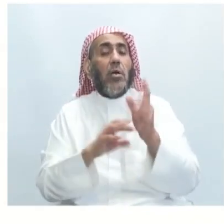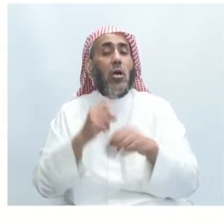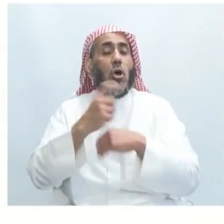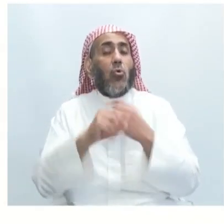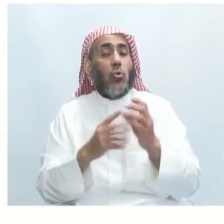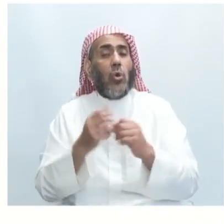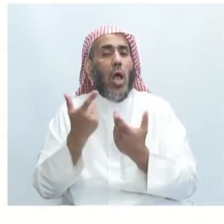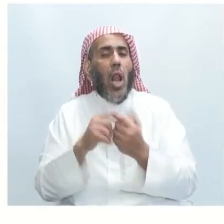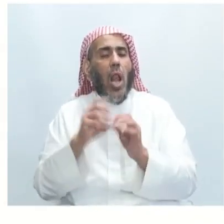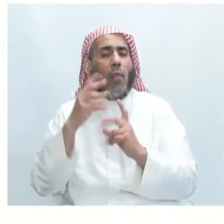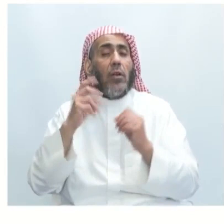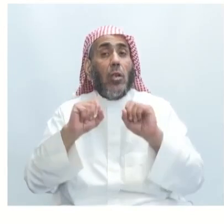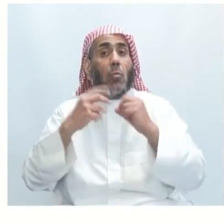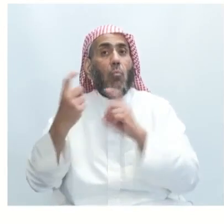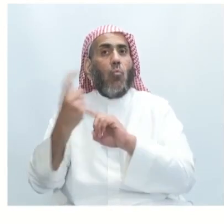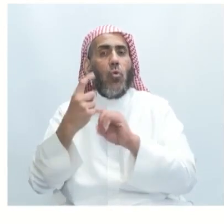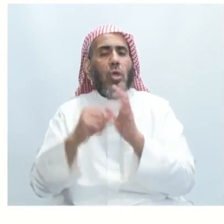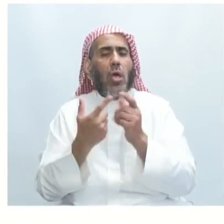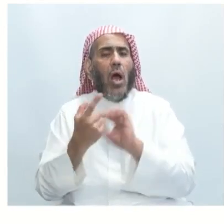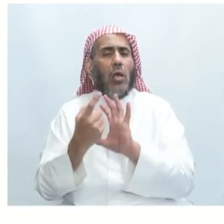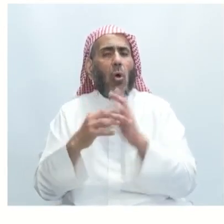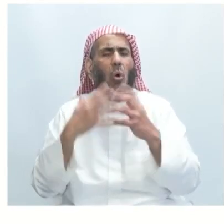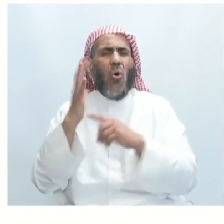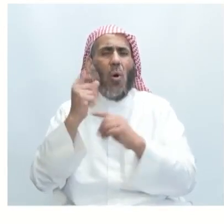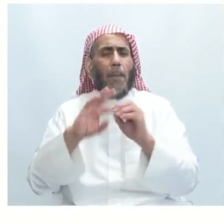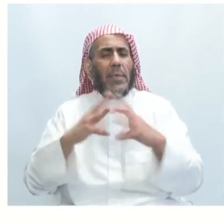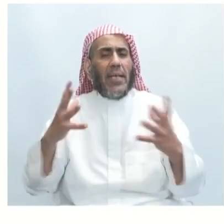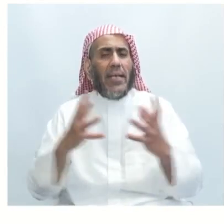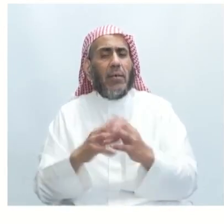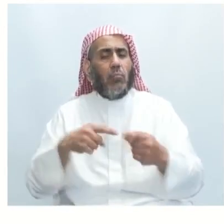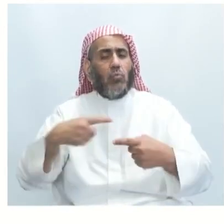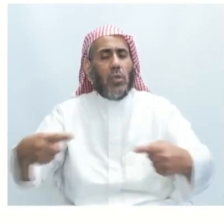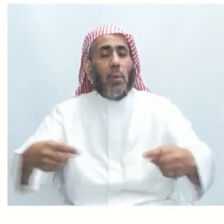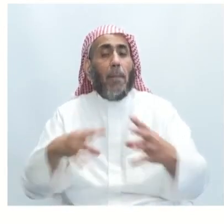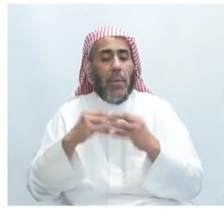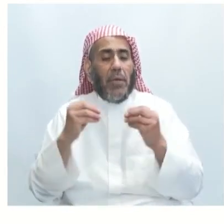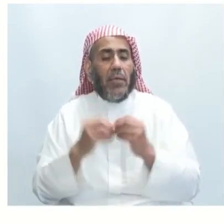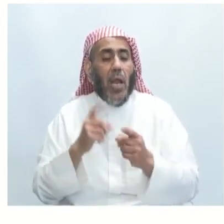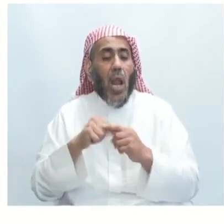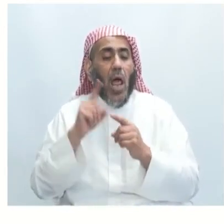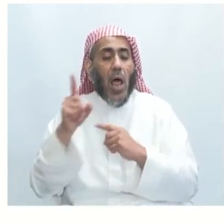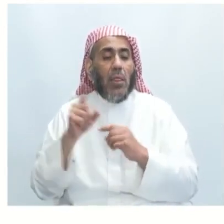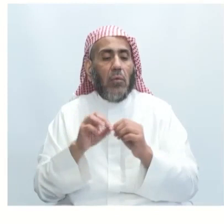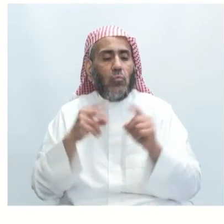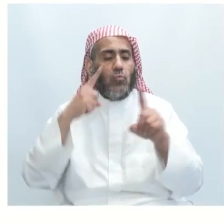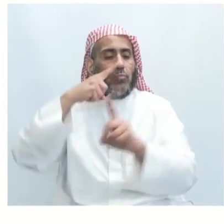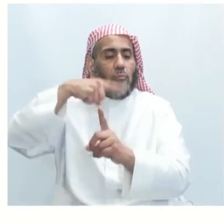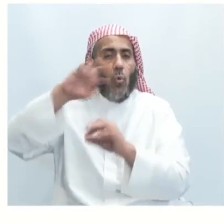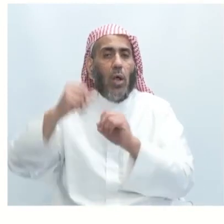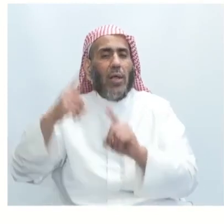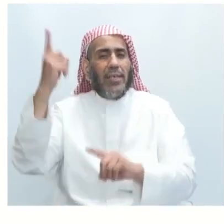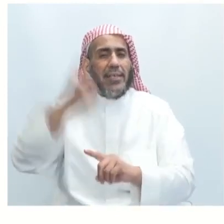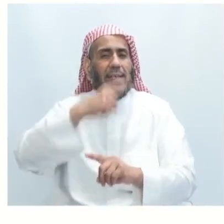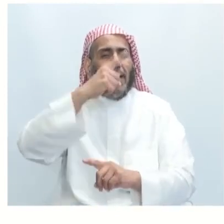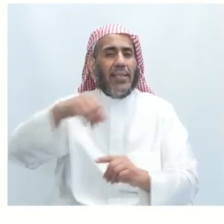يدرك الفرد المثيرات التي تكون بشكل مستمر بمعنى ان لاحظنا انها عباره عن